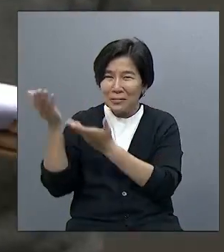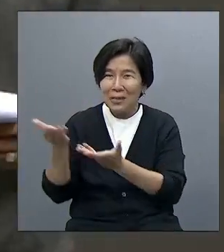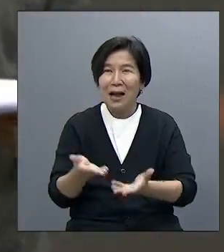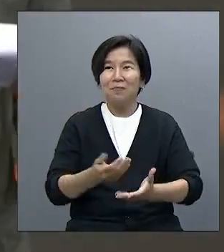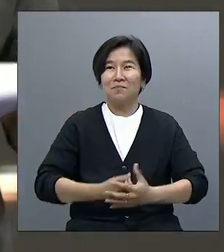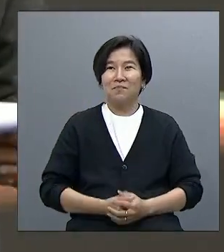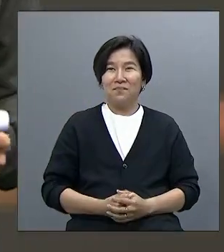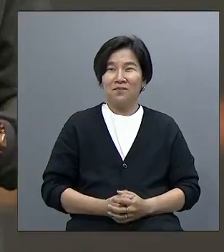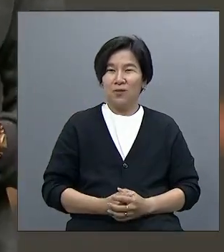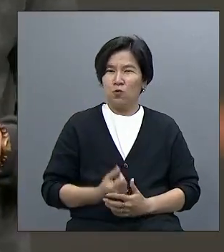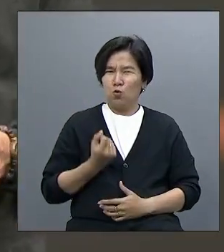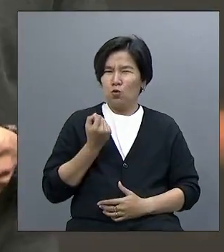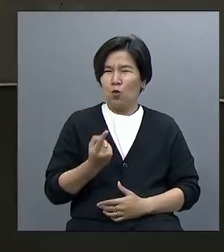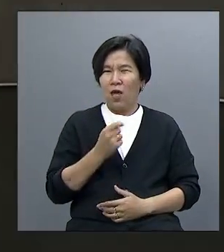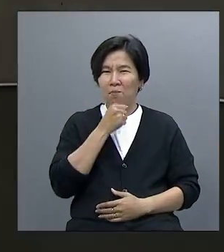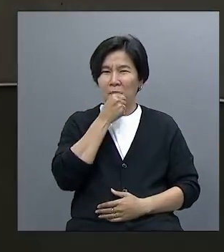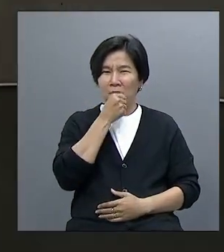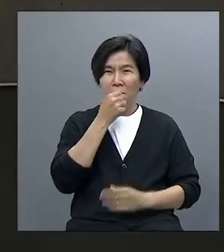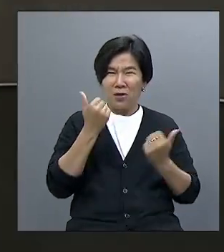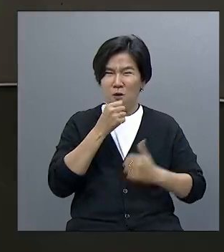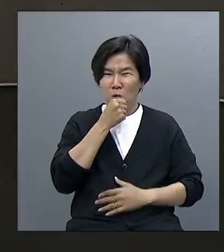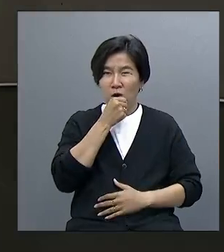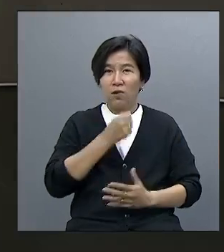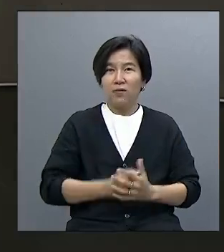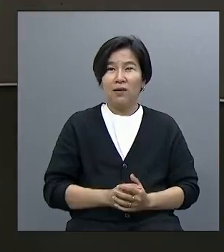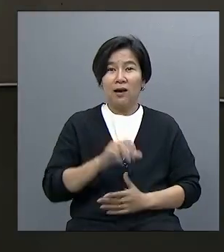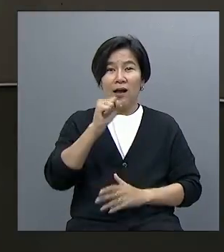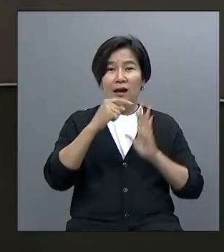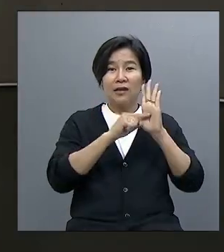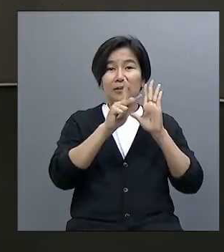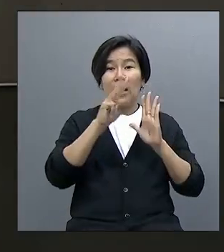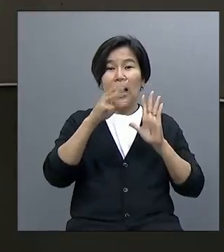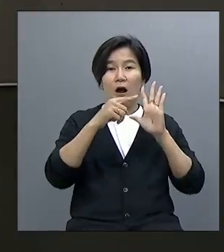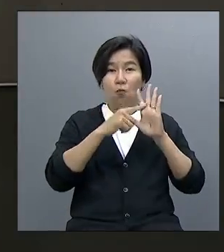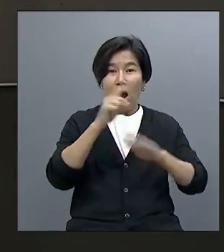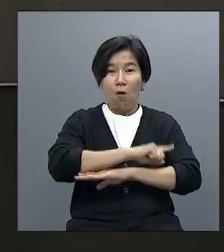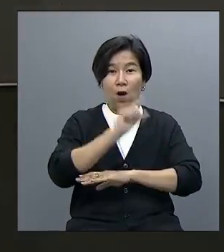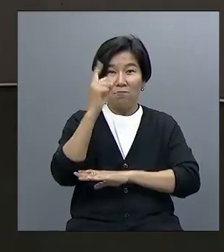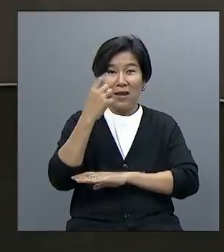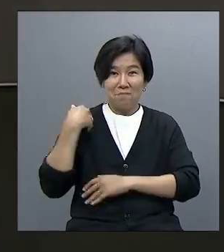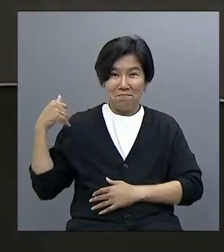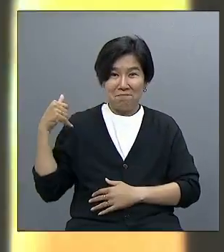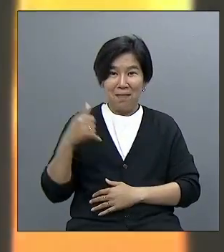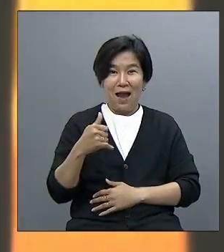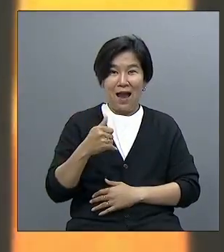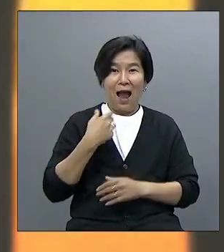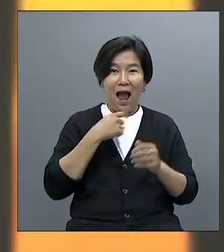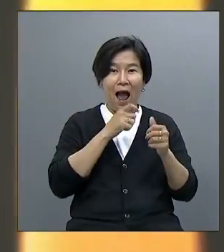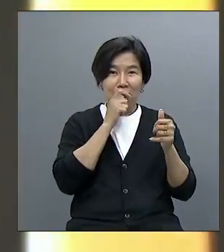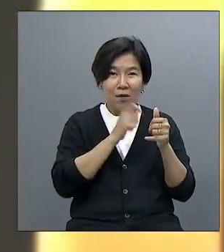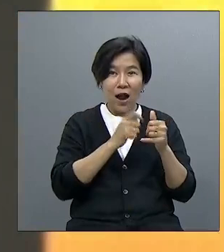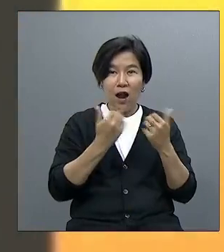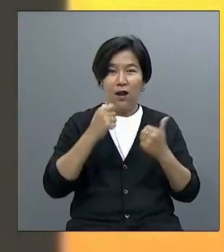ดูสดๆร้อนๆก่อนเข้านะฮะสักระวามาวันใหม่วาไรตี้ช่องไ